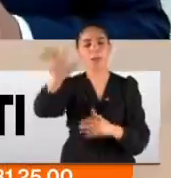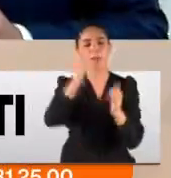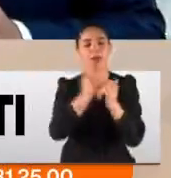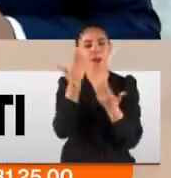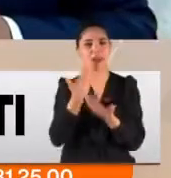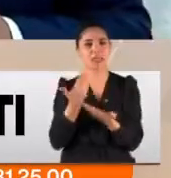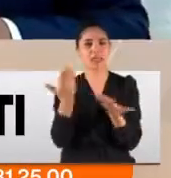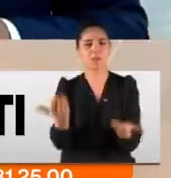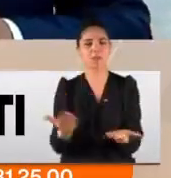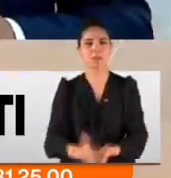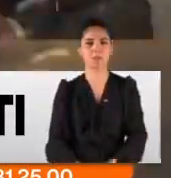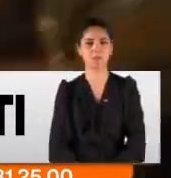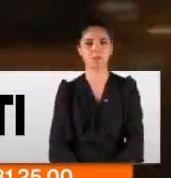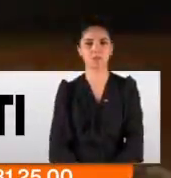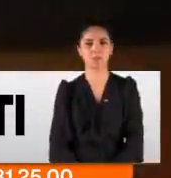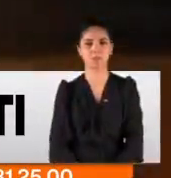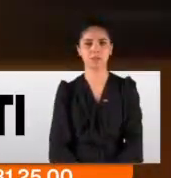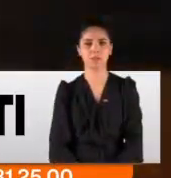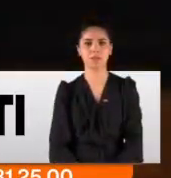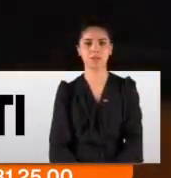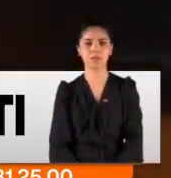birlikte izleyelim.